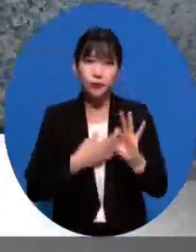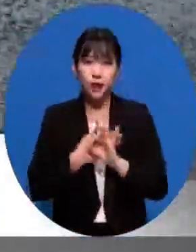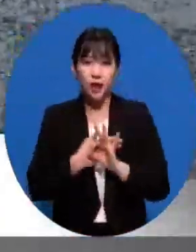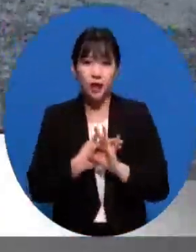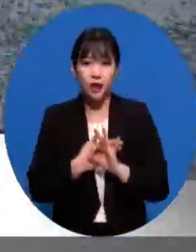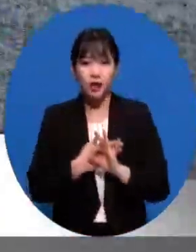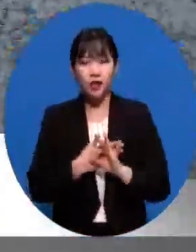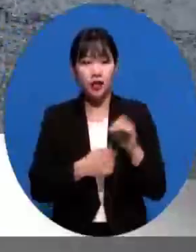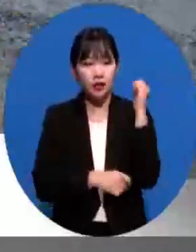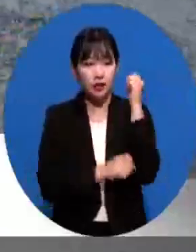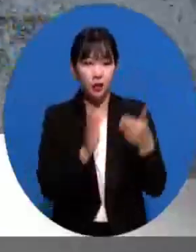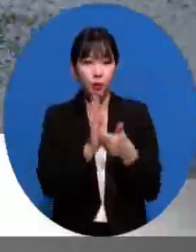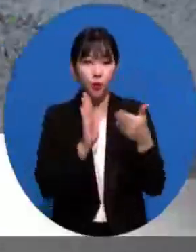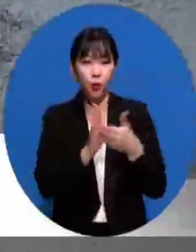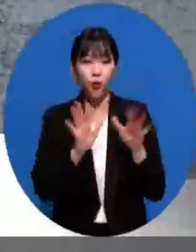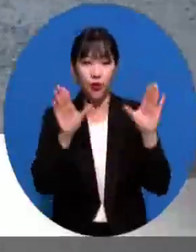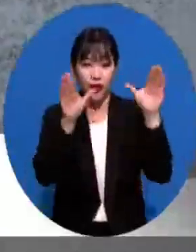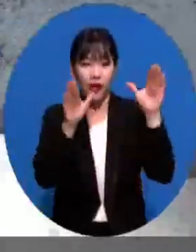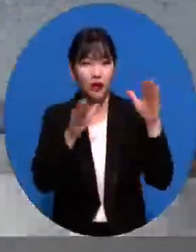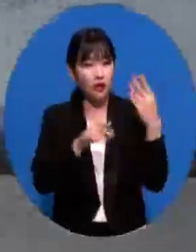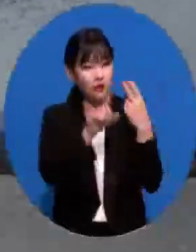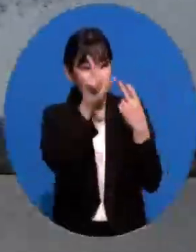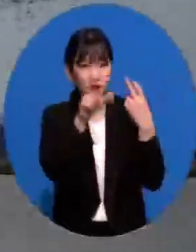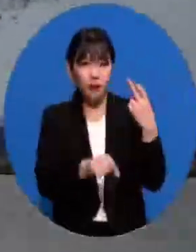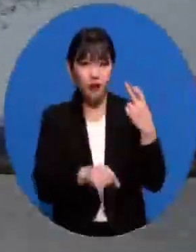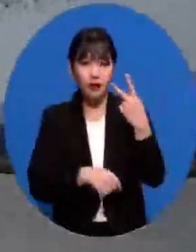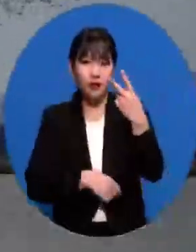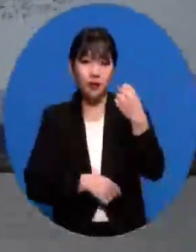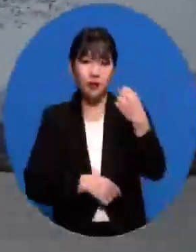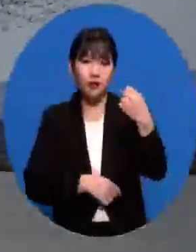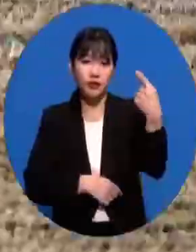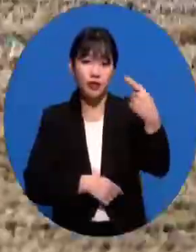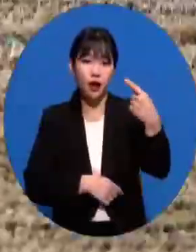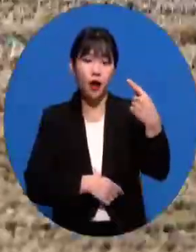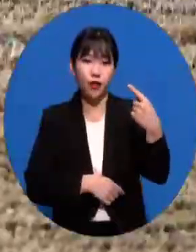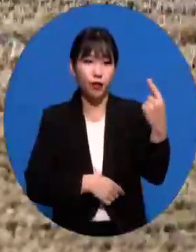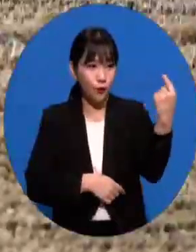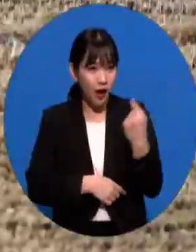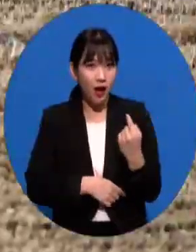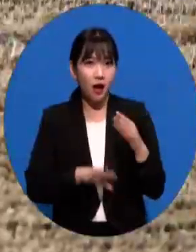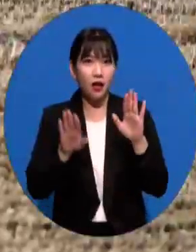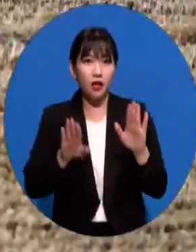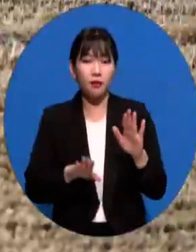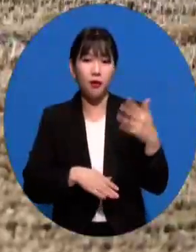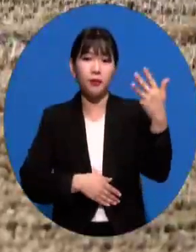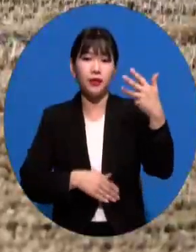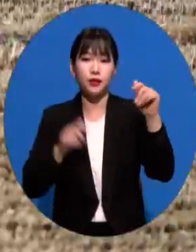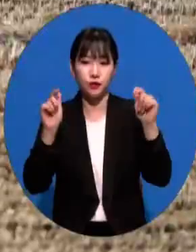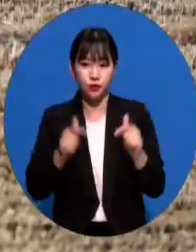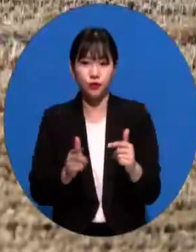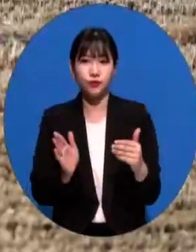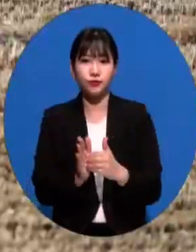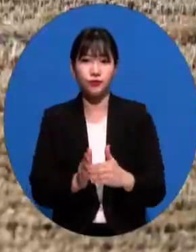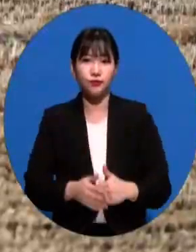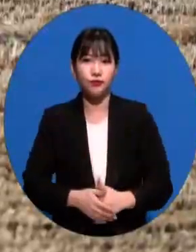따르면 영화무의 겨울철에는 지난해 12월 12만 처녀 마리에서 이번 달 8000여 말이로 감소했습니다